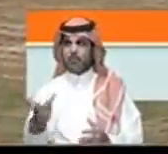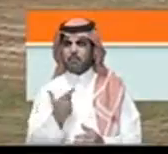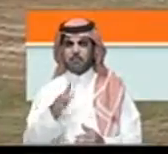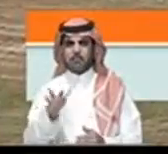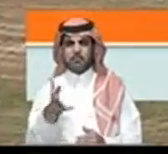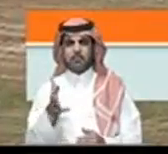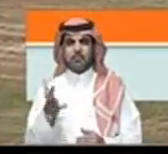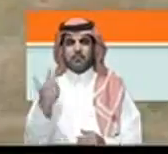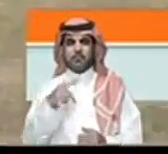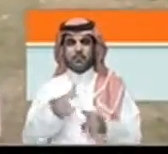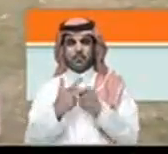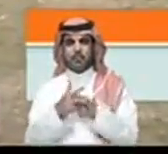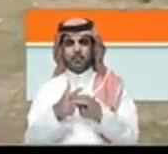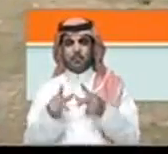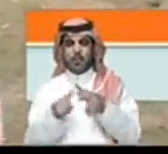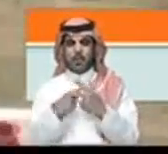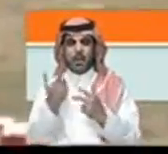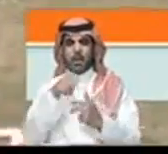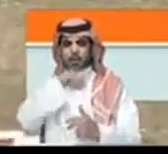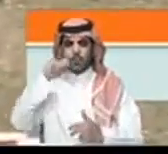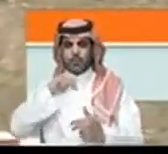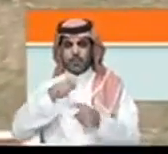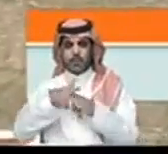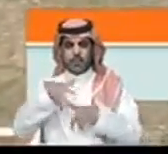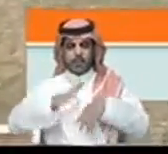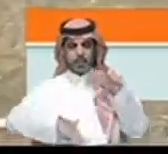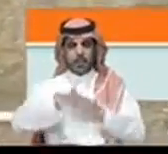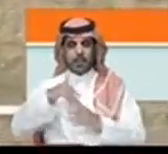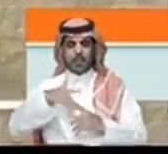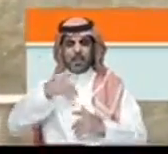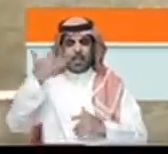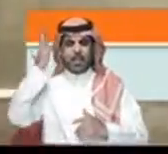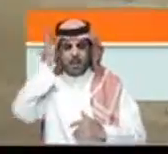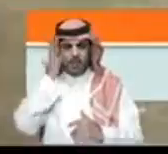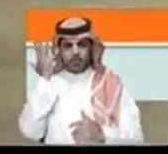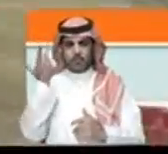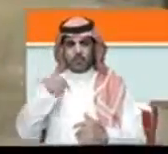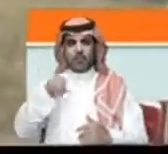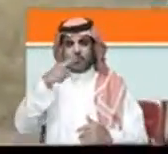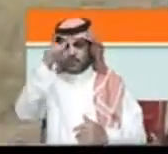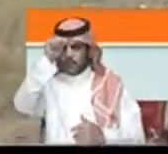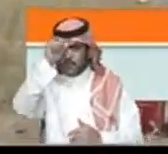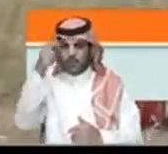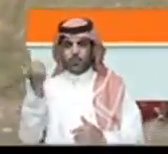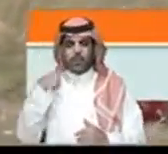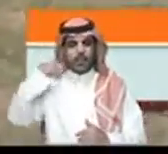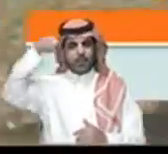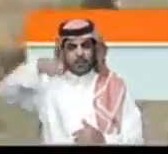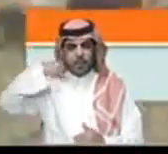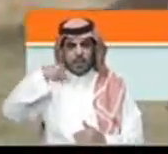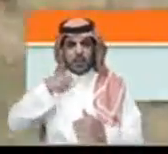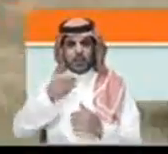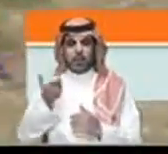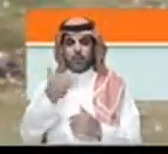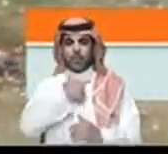توصلت اليه الصناعه العسكريه في روسيا واذربيجان وارمينيا وروسيا البيضاء والهند وكازخستان الى